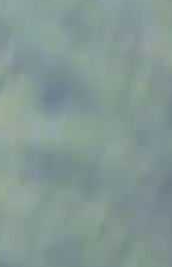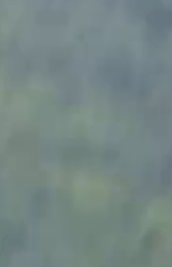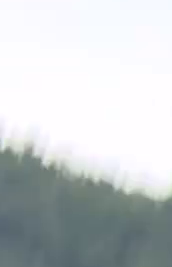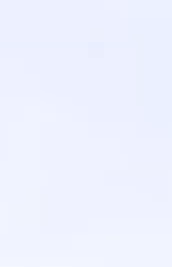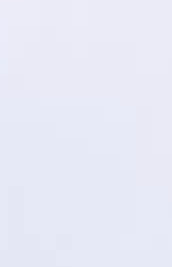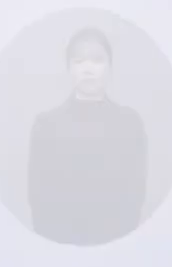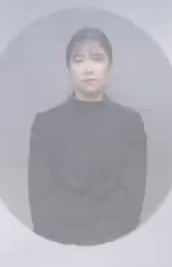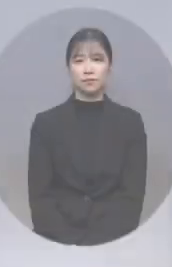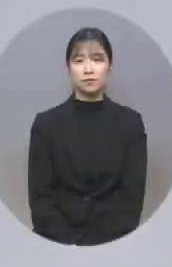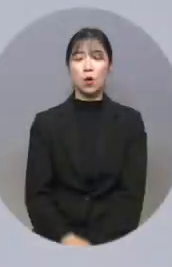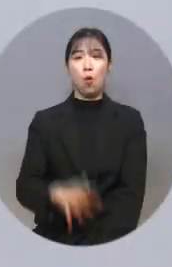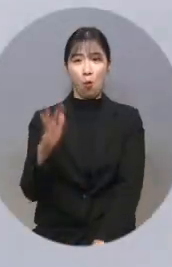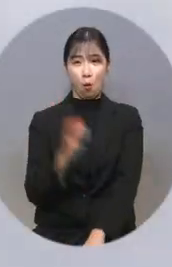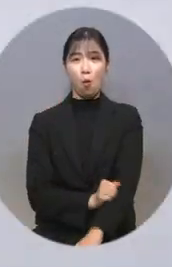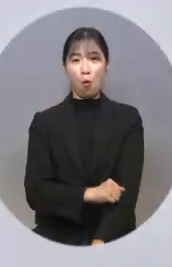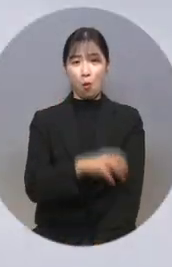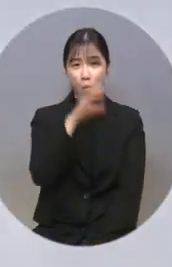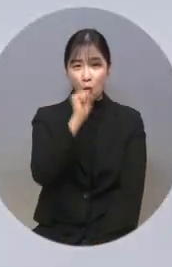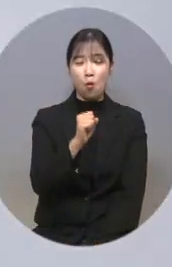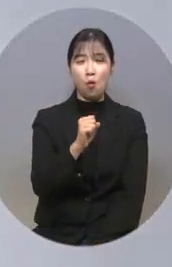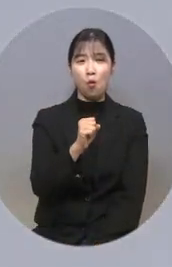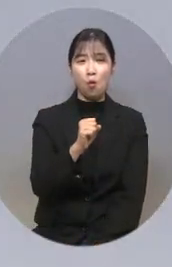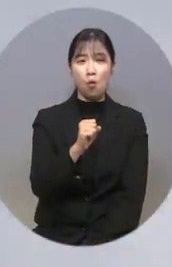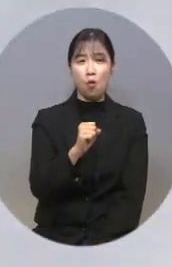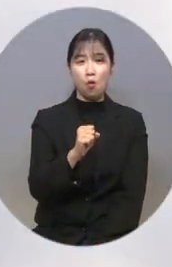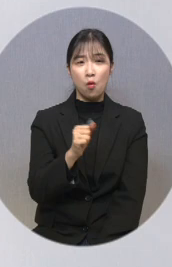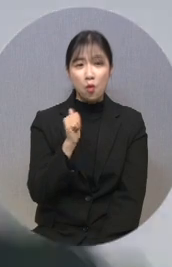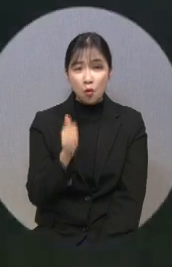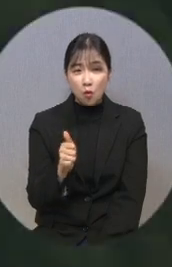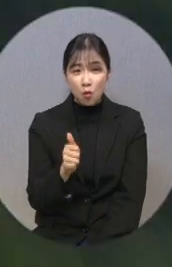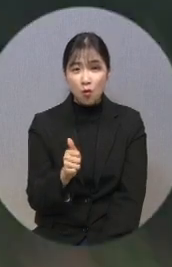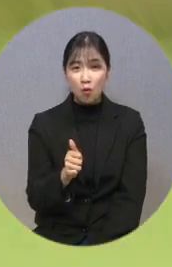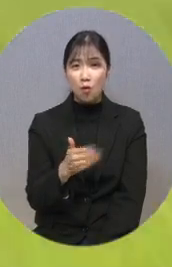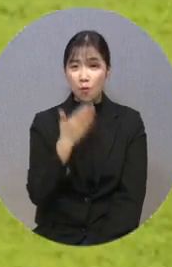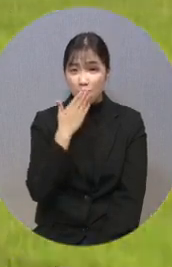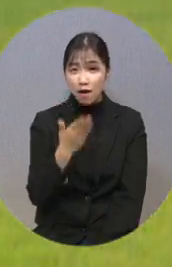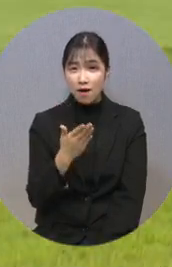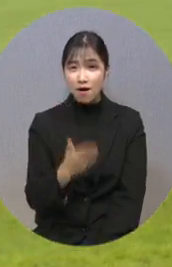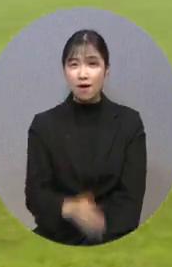굿샷! 오, 좋다, 양. 응? 굿샷! 들어가는 거 아니냐?